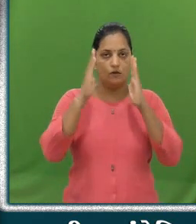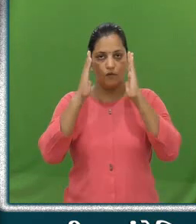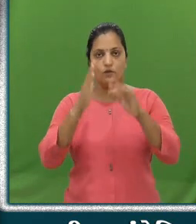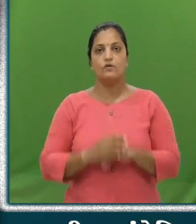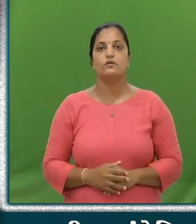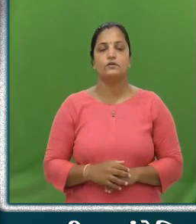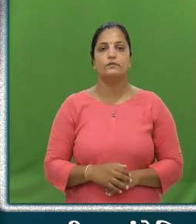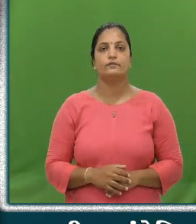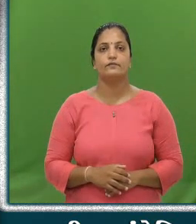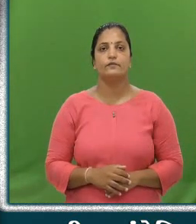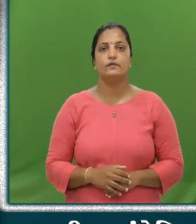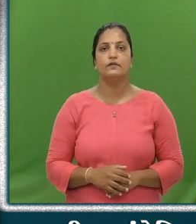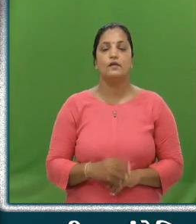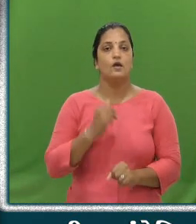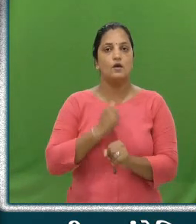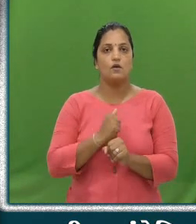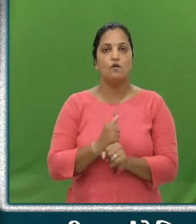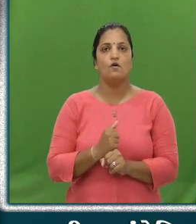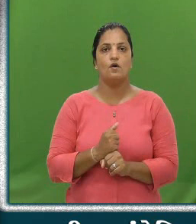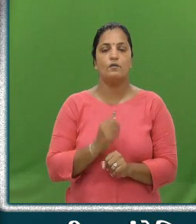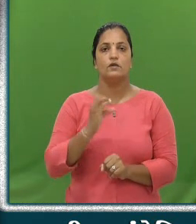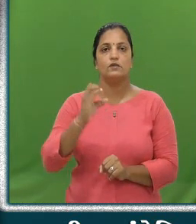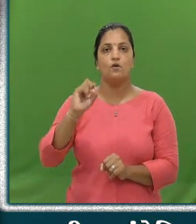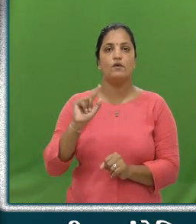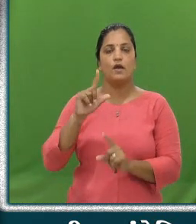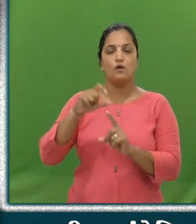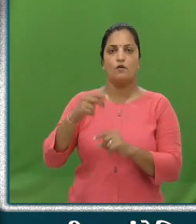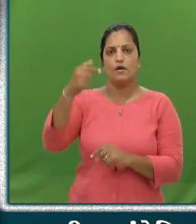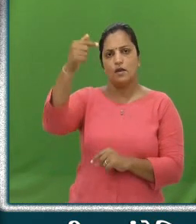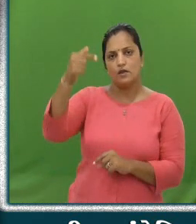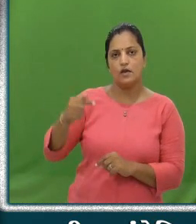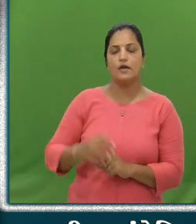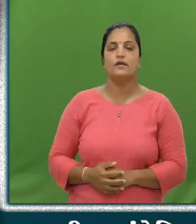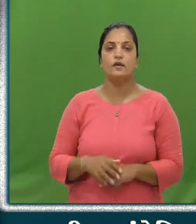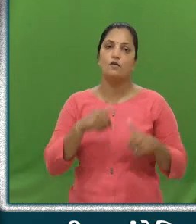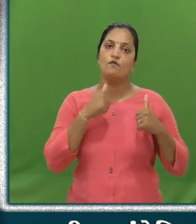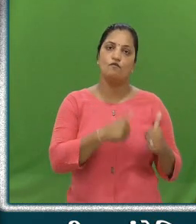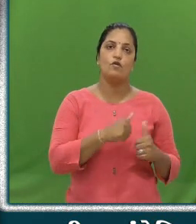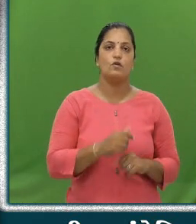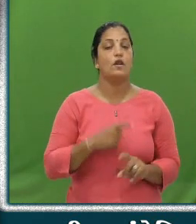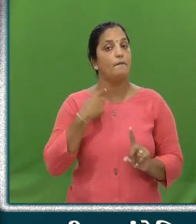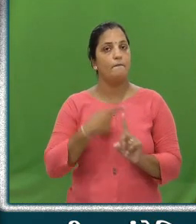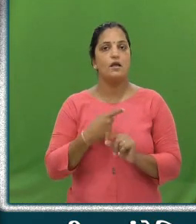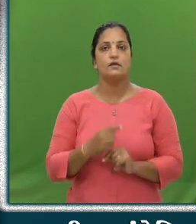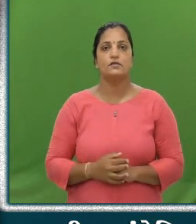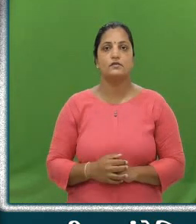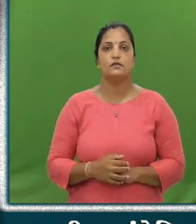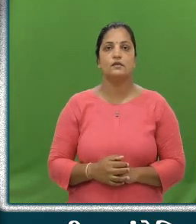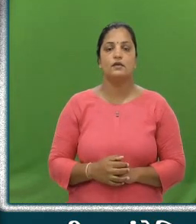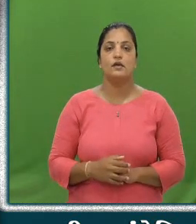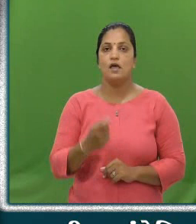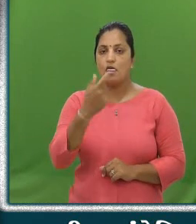છે અને પાલન કરવાનું છે સરકારની કોવિડની જે ગાઈડલાઇન છે એનું પાલન કરવાનું છે અને જબ